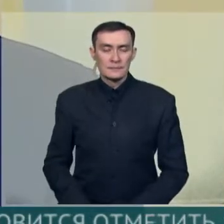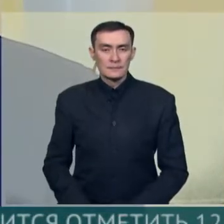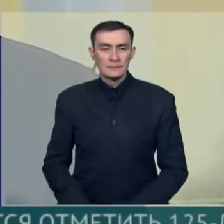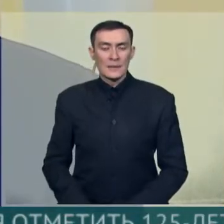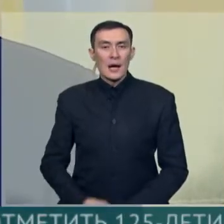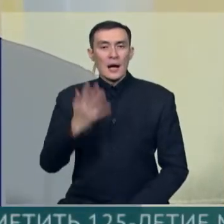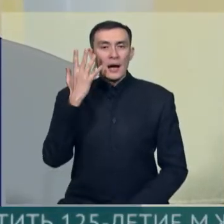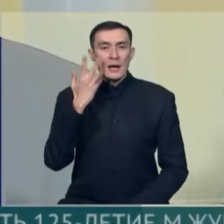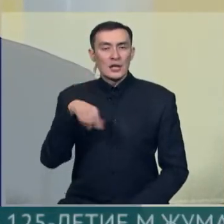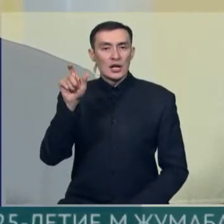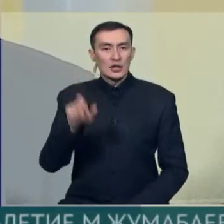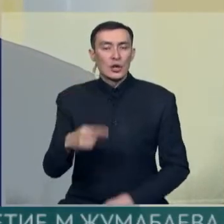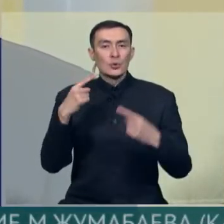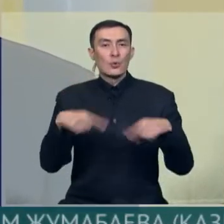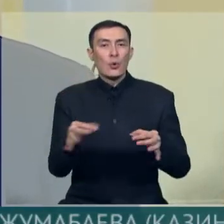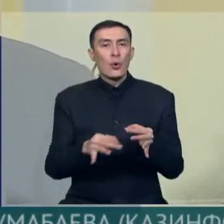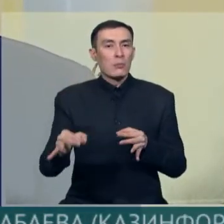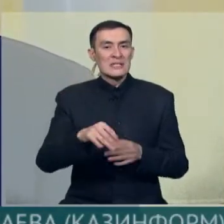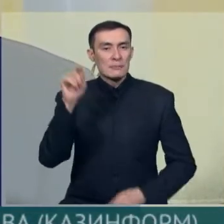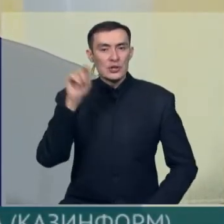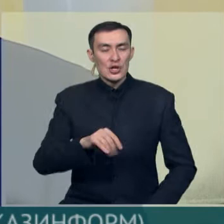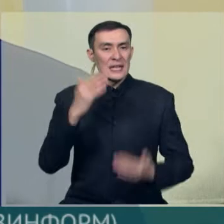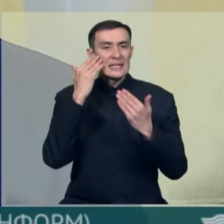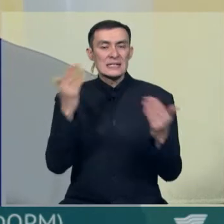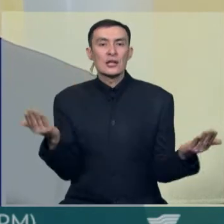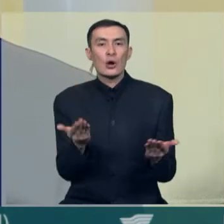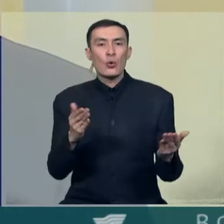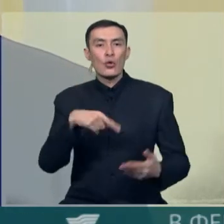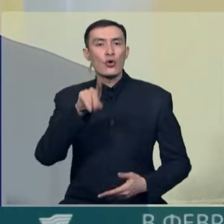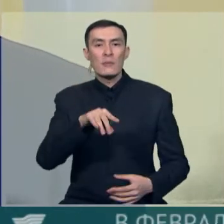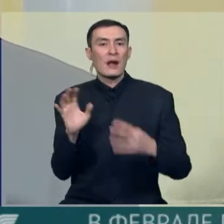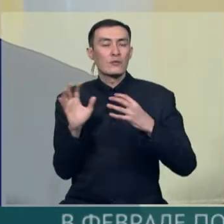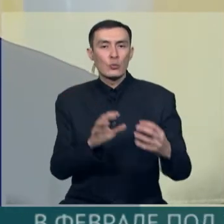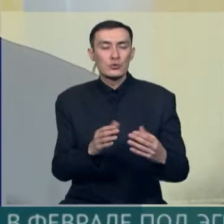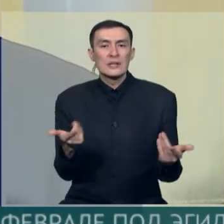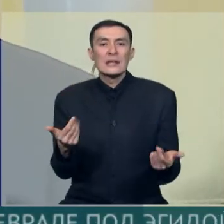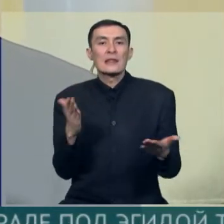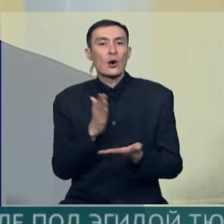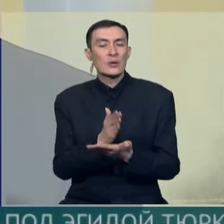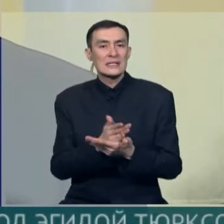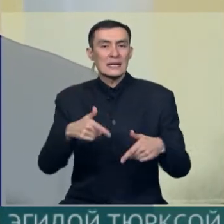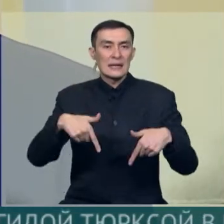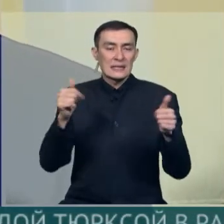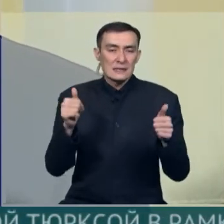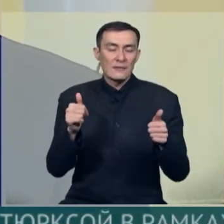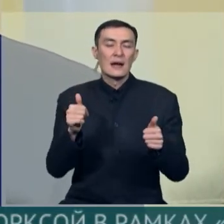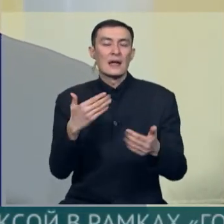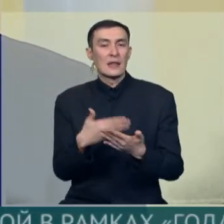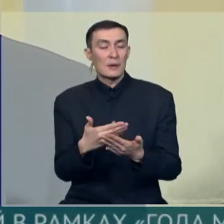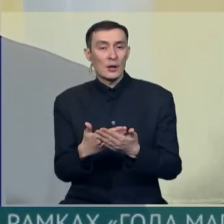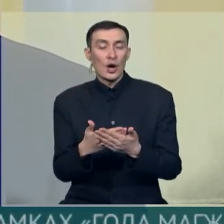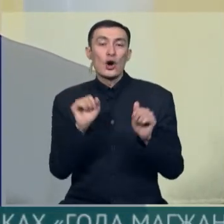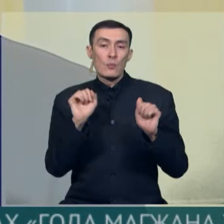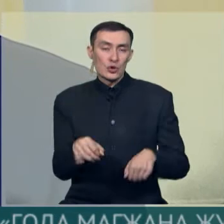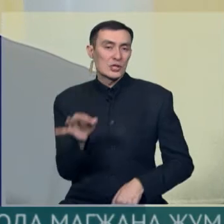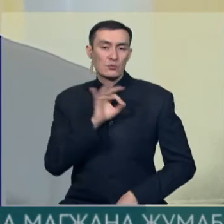Когда житель другого региона приезжает, он не знает ни автобусы, он не знает, где что находится, какие гостиницы, бронирование тех же гостиниц. Он все может